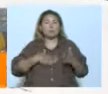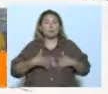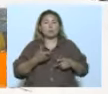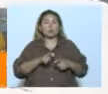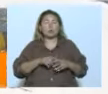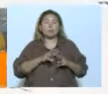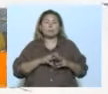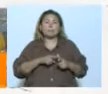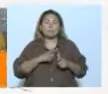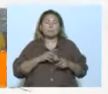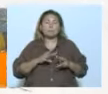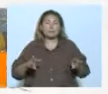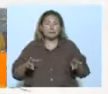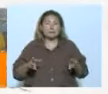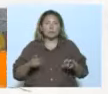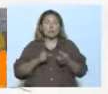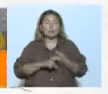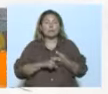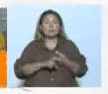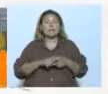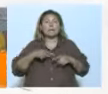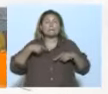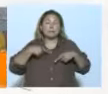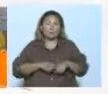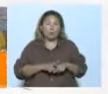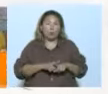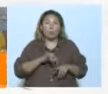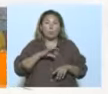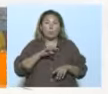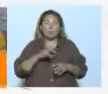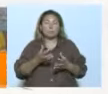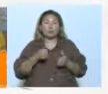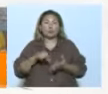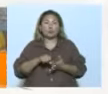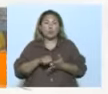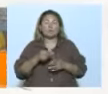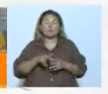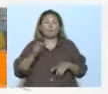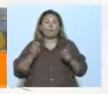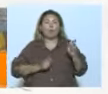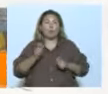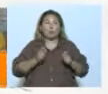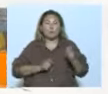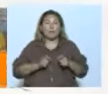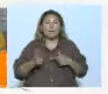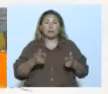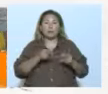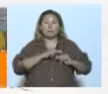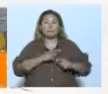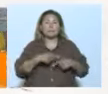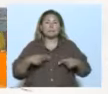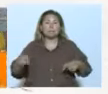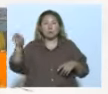имени Министерства транспорта, коммуникации и информационных технологий Омана принять участие в этом форуме. Готовы работать с